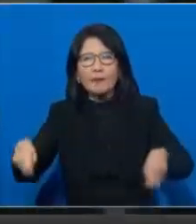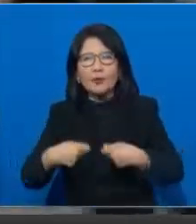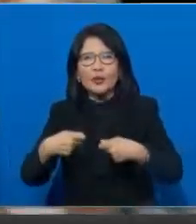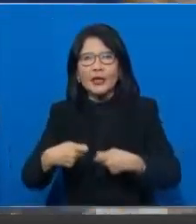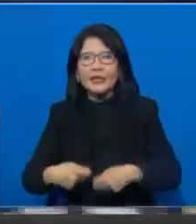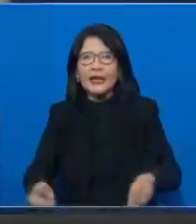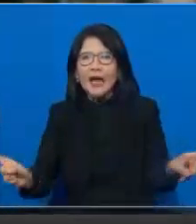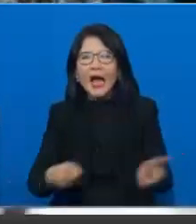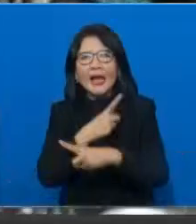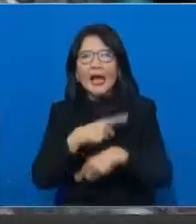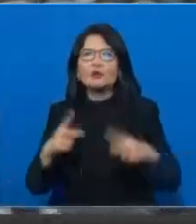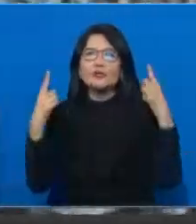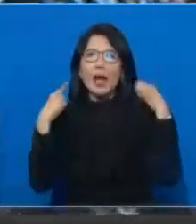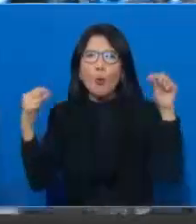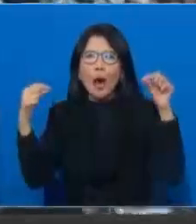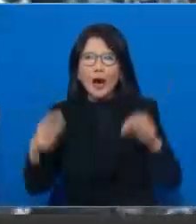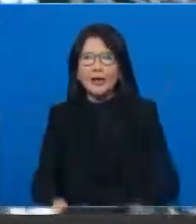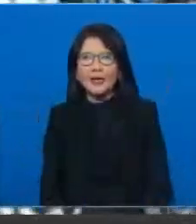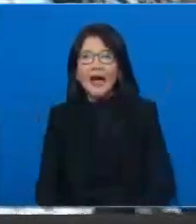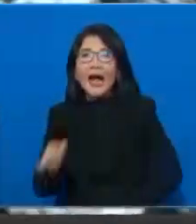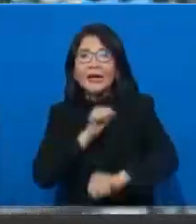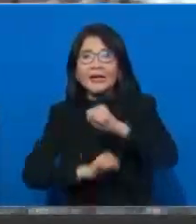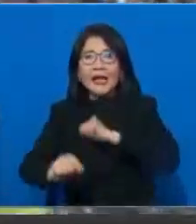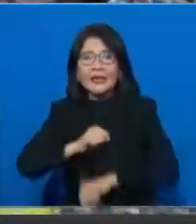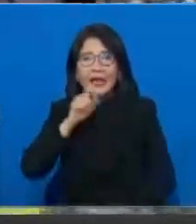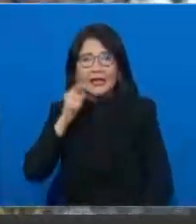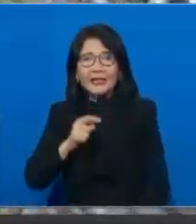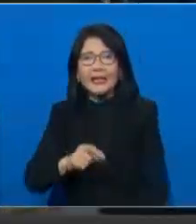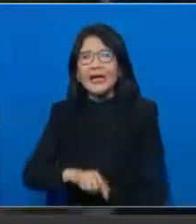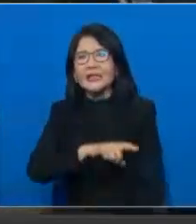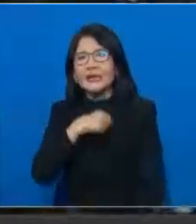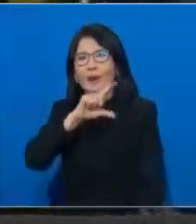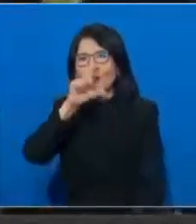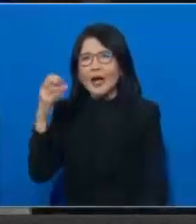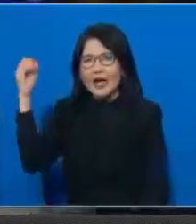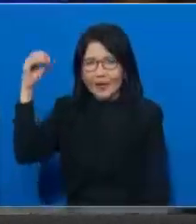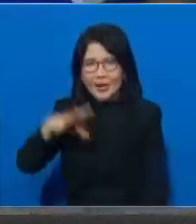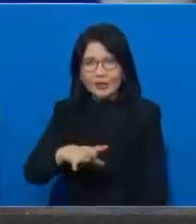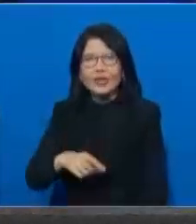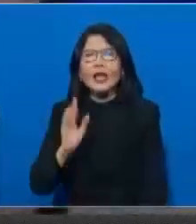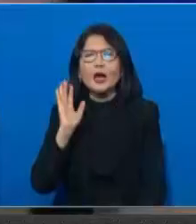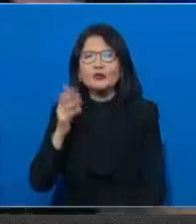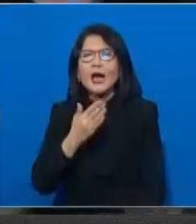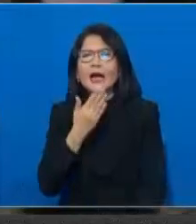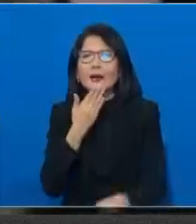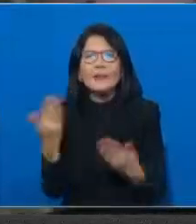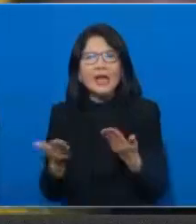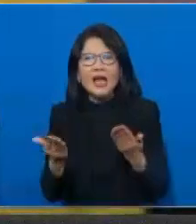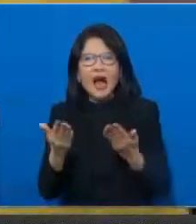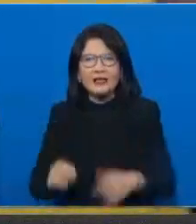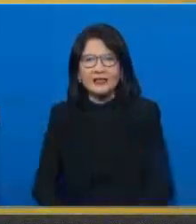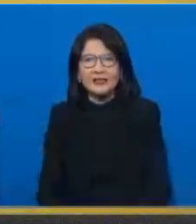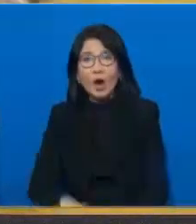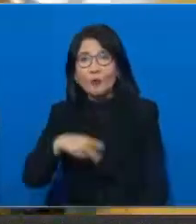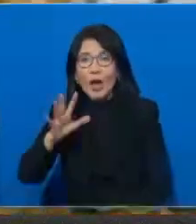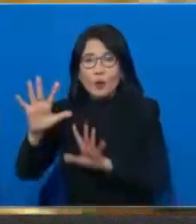Jawa Banyumasan. Kegiatan ibu-ibu ini dilakukan selama bulan Ramadan dan sudah menjadi tradisi. Warga memulai